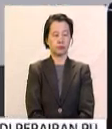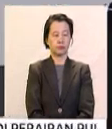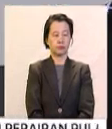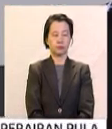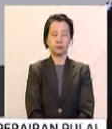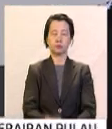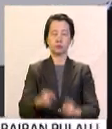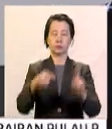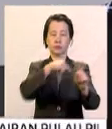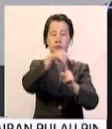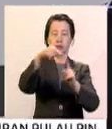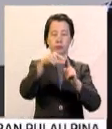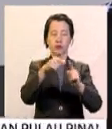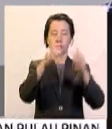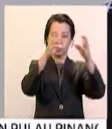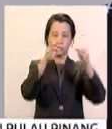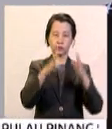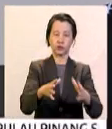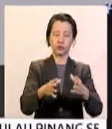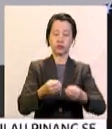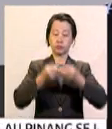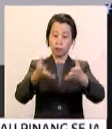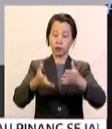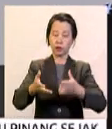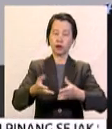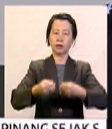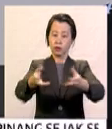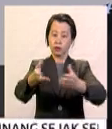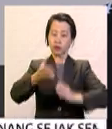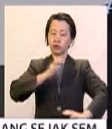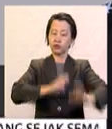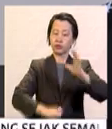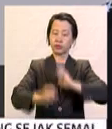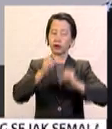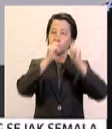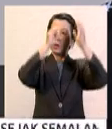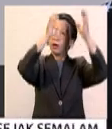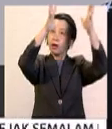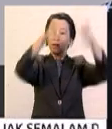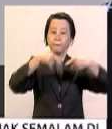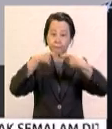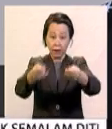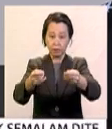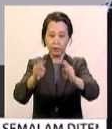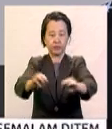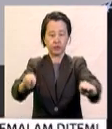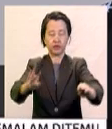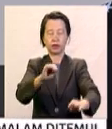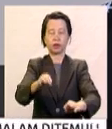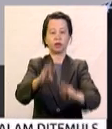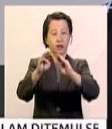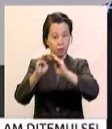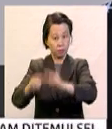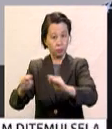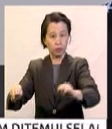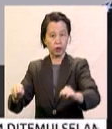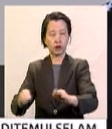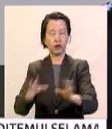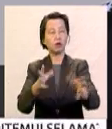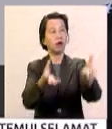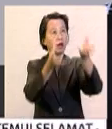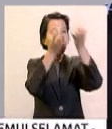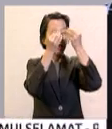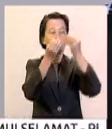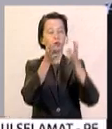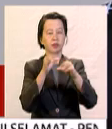Apabila guru-guru banyak memberikan inspirasi kepada anak-anak murid mereka dan apabila anak-anak murid mendapatkan bimbingan